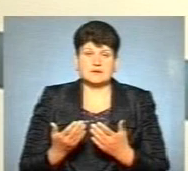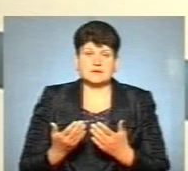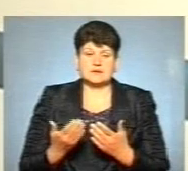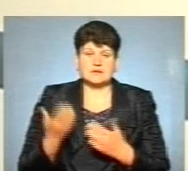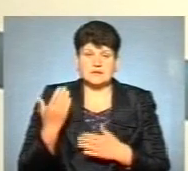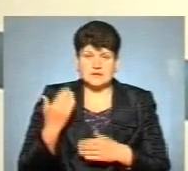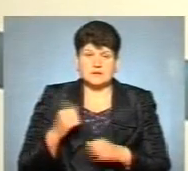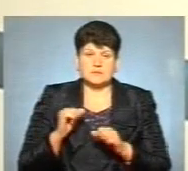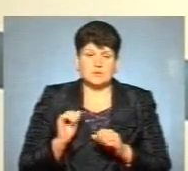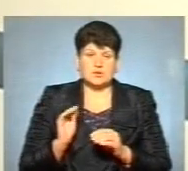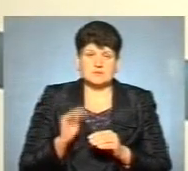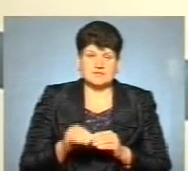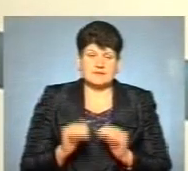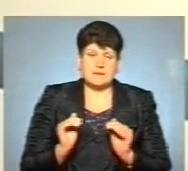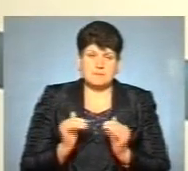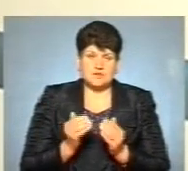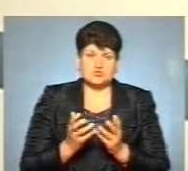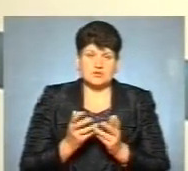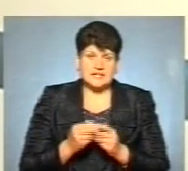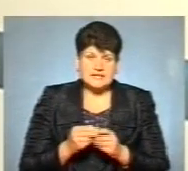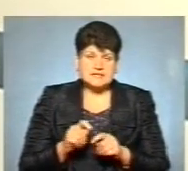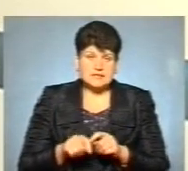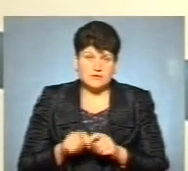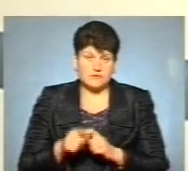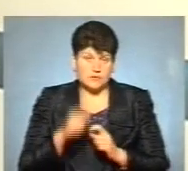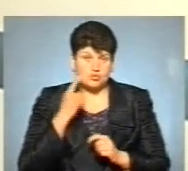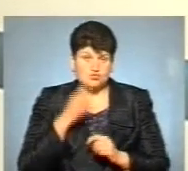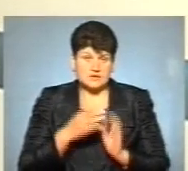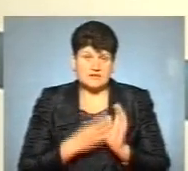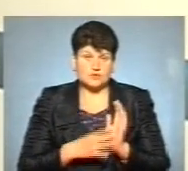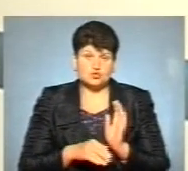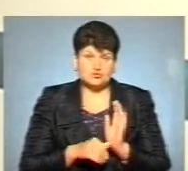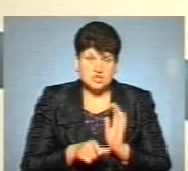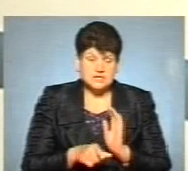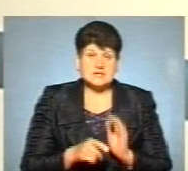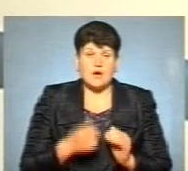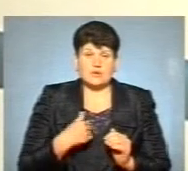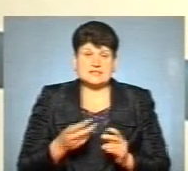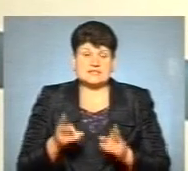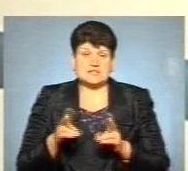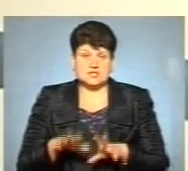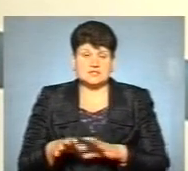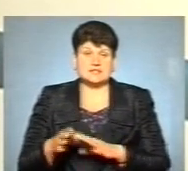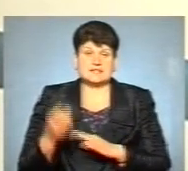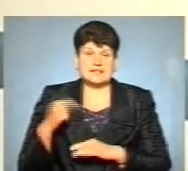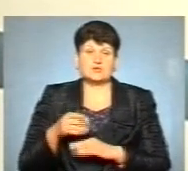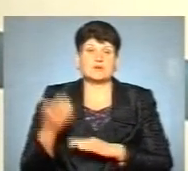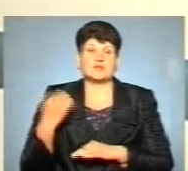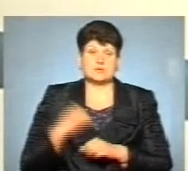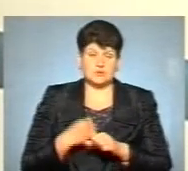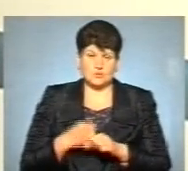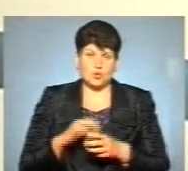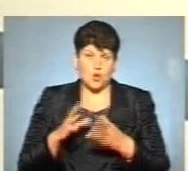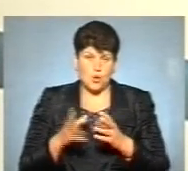ми могли закласти меншу кількість тестів, то тут ви почули 96, а в нас ще залишилися апарати, на яких ми працювали, тому звичайно,